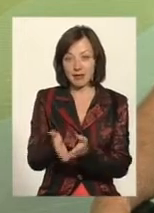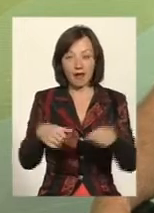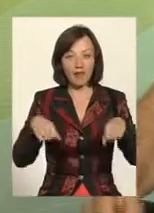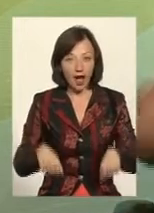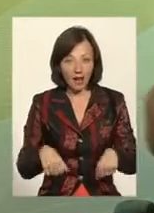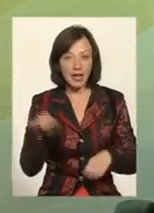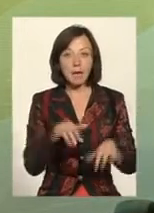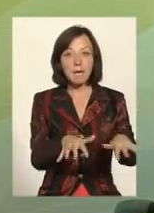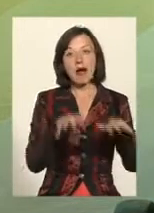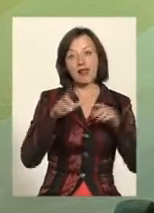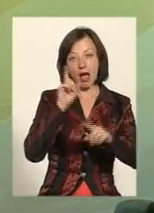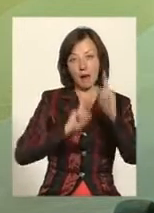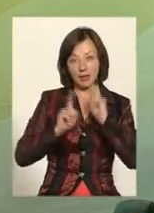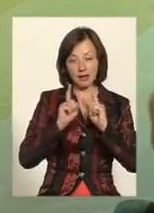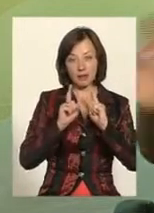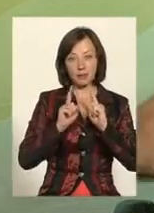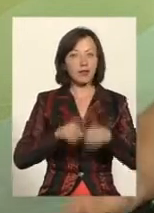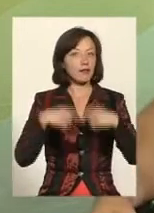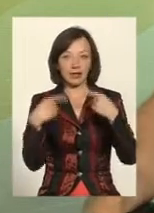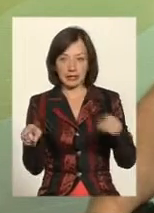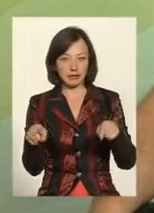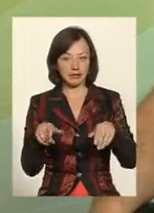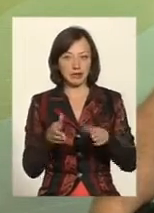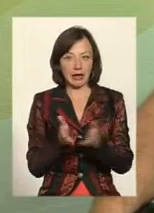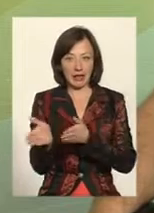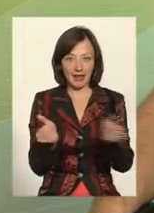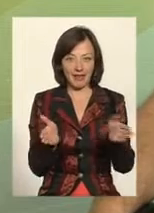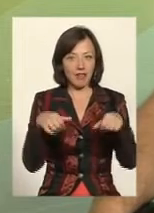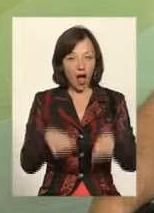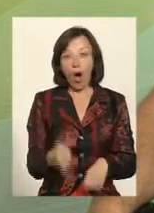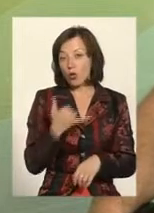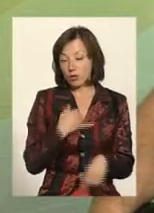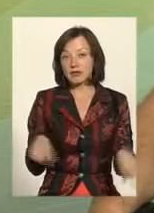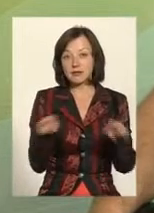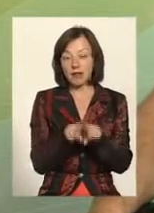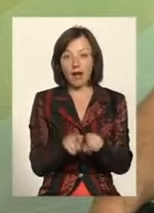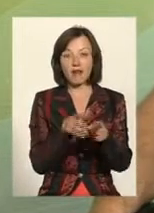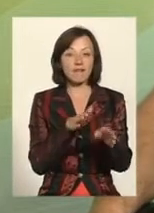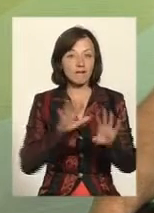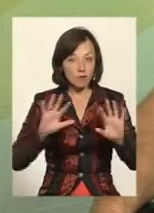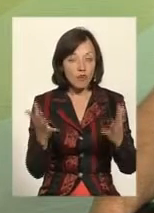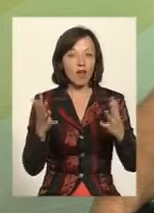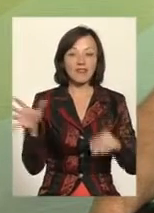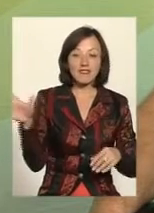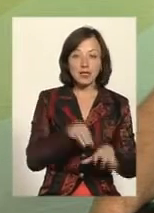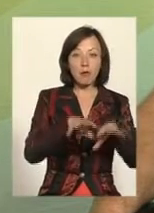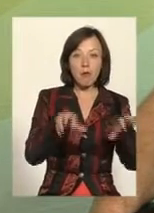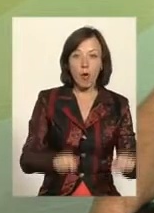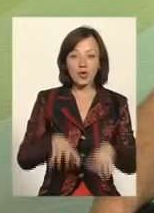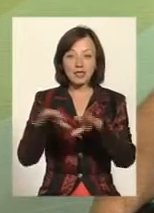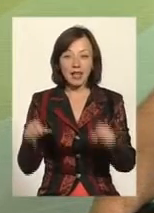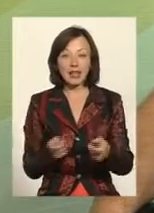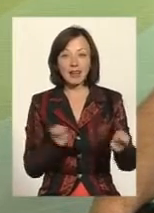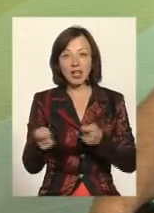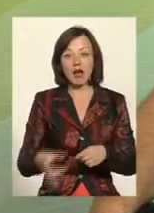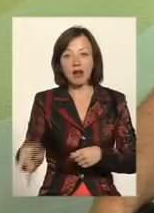і парламент, вони взагалі-то різні гілки влади. Але в нас так якось відбувається, що усі посади керівників районних